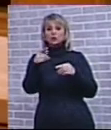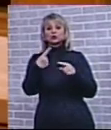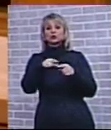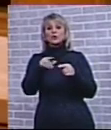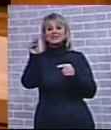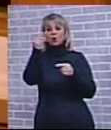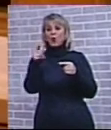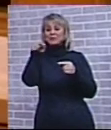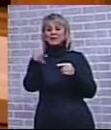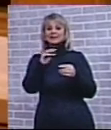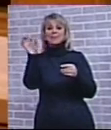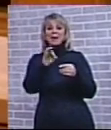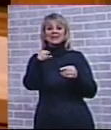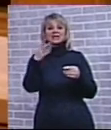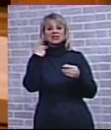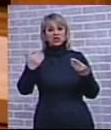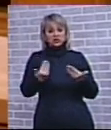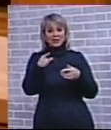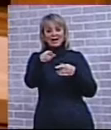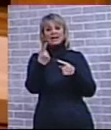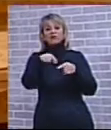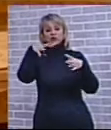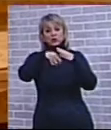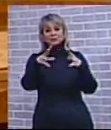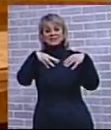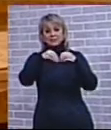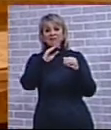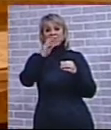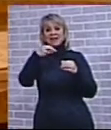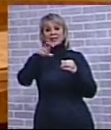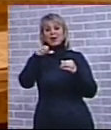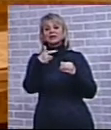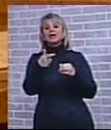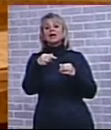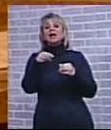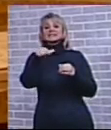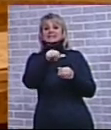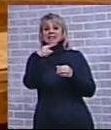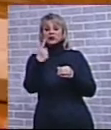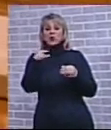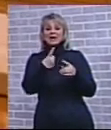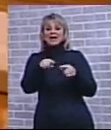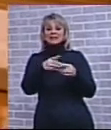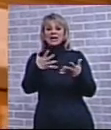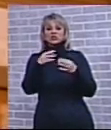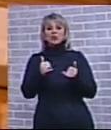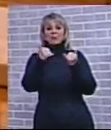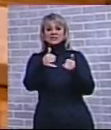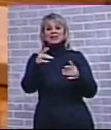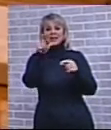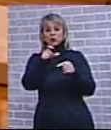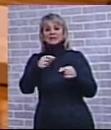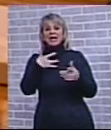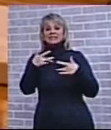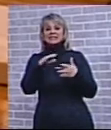есть облик на момент проживания в нем семейства Фельдман. Но сама экспозиция, это, конечно, посвящена народной